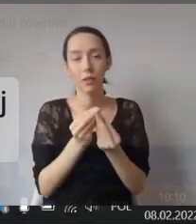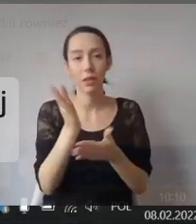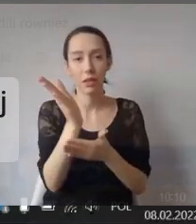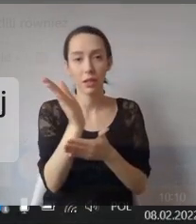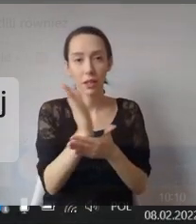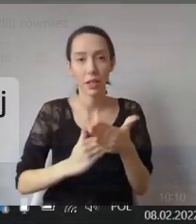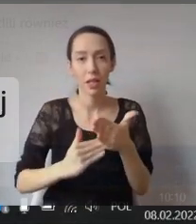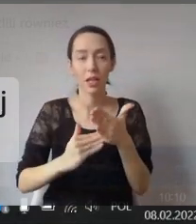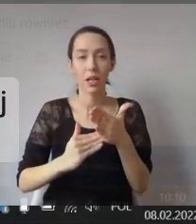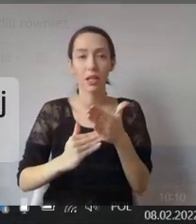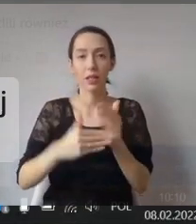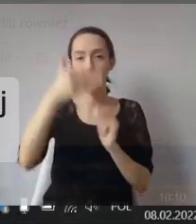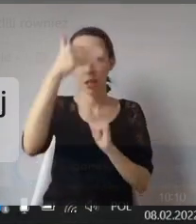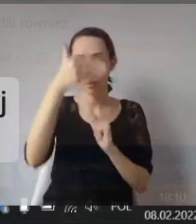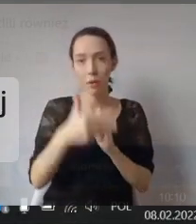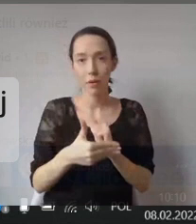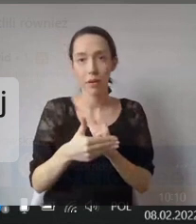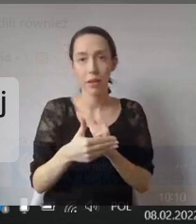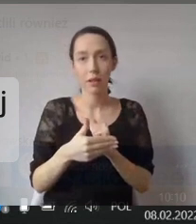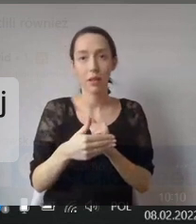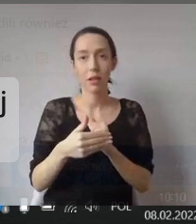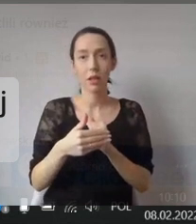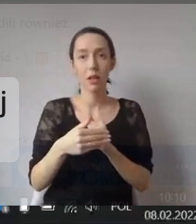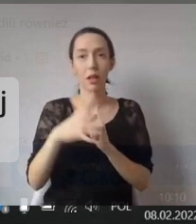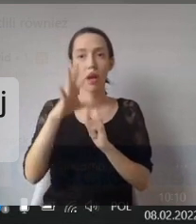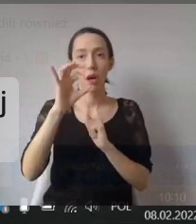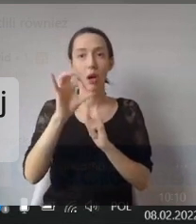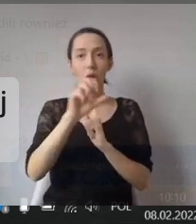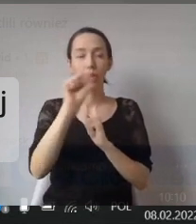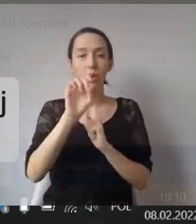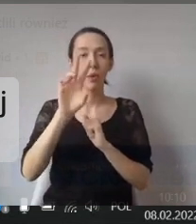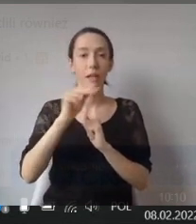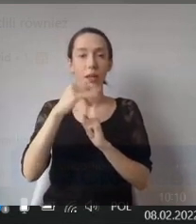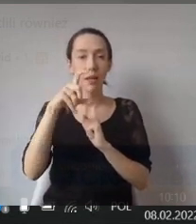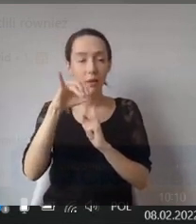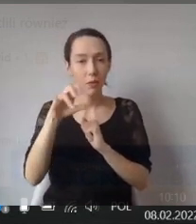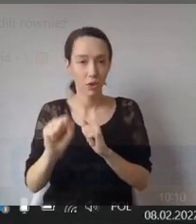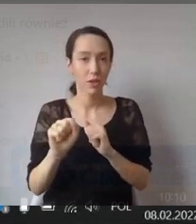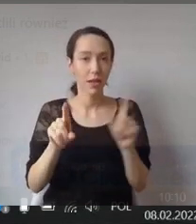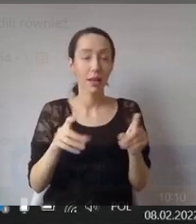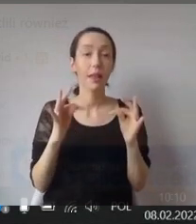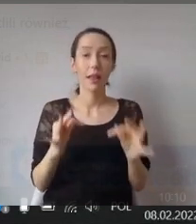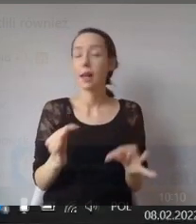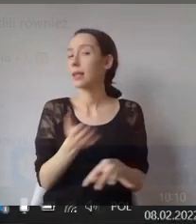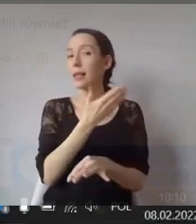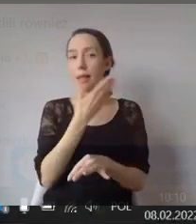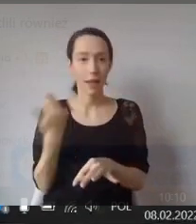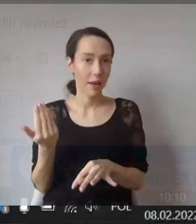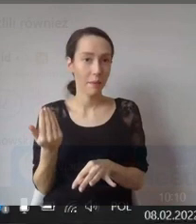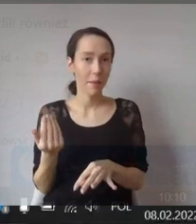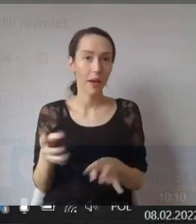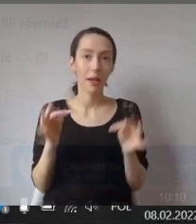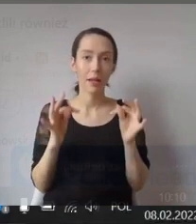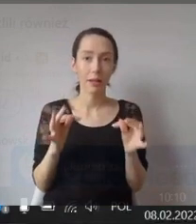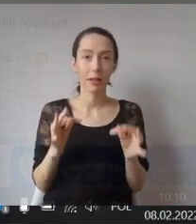taka sekcja osiągnięcia, do której się odwoływałam i gdzie należało wpisać język. Teraz tego nie ma. Teraz